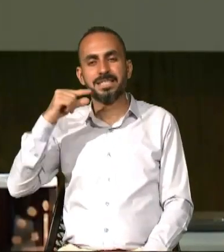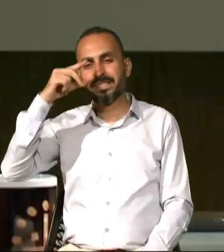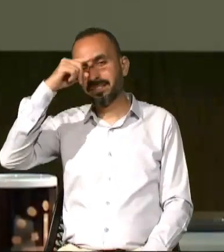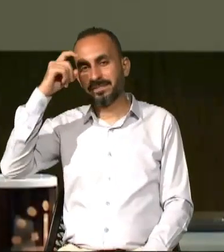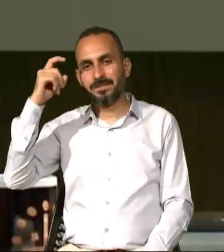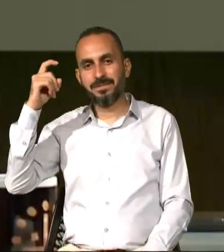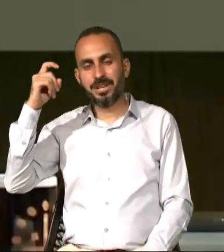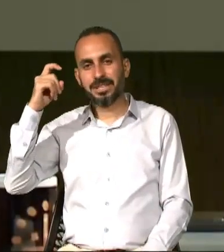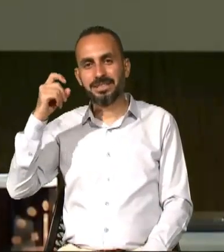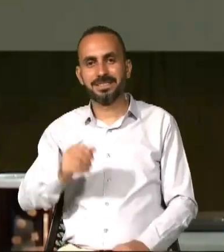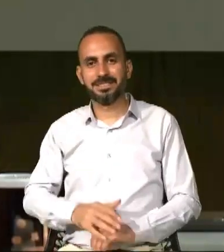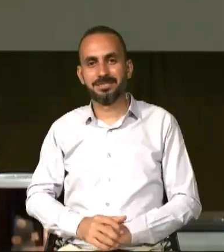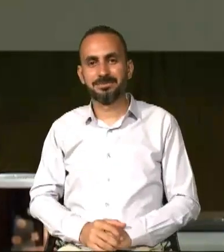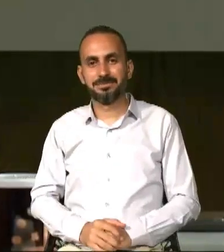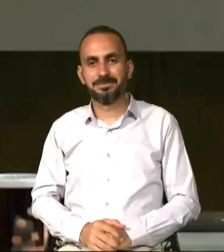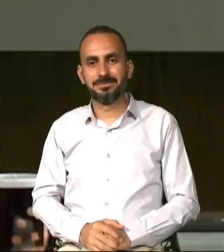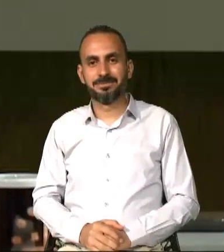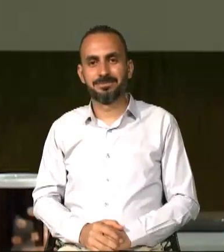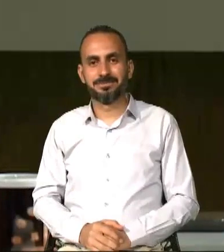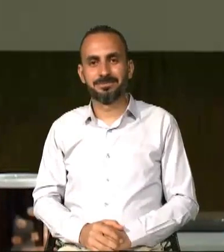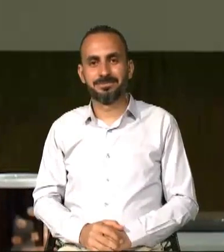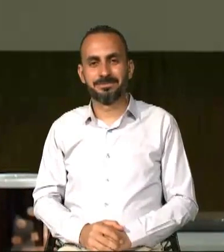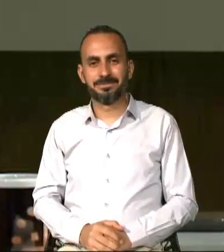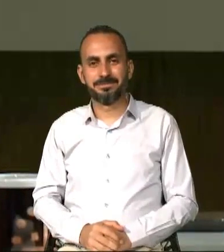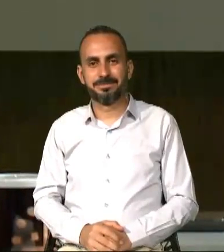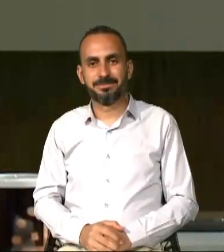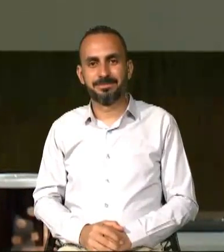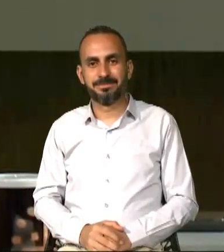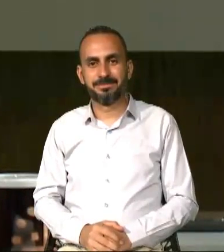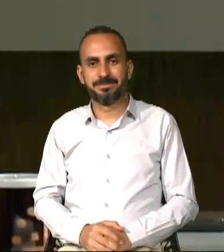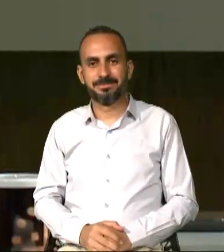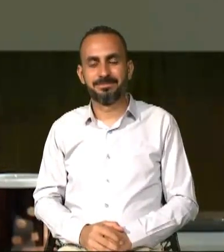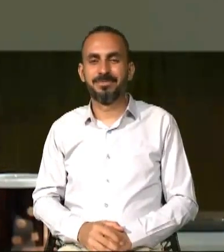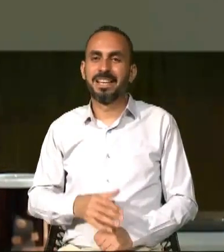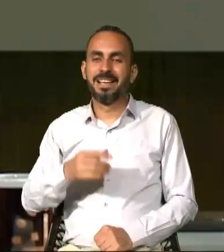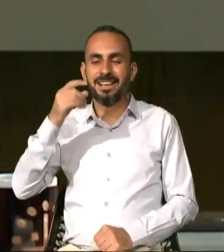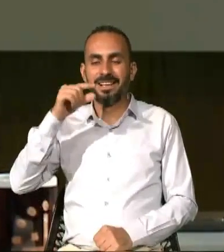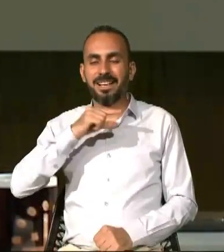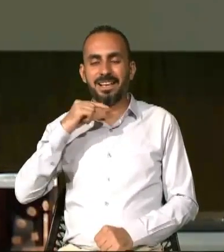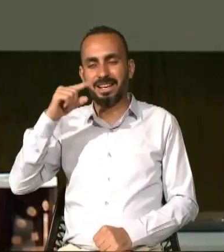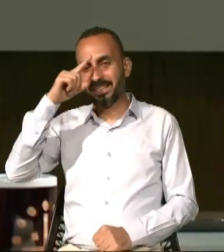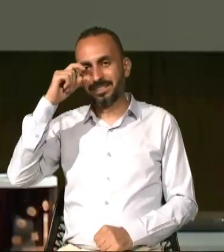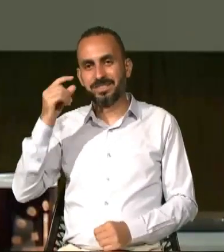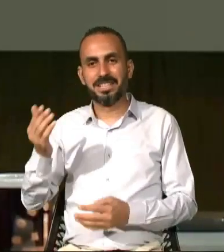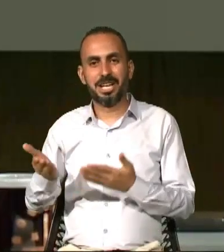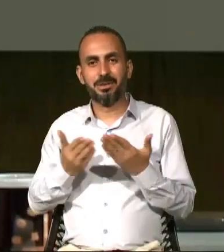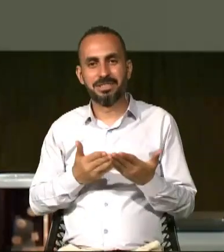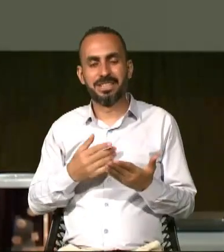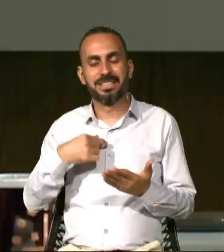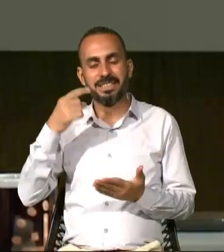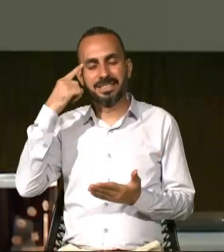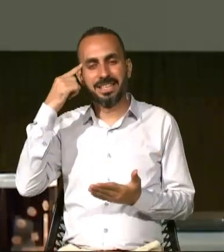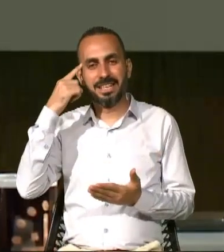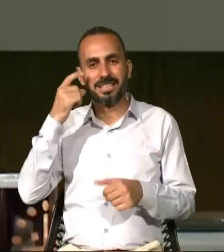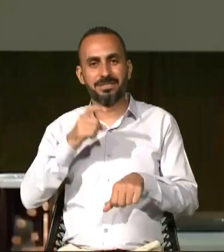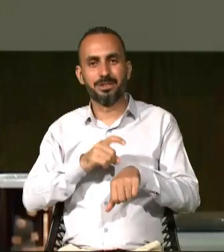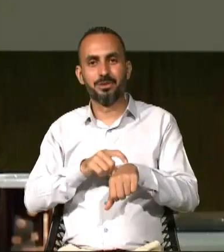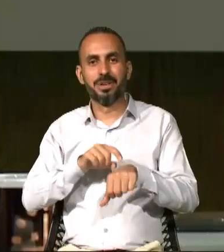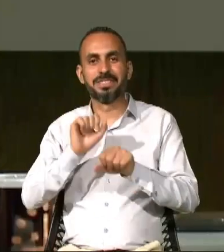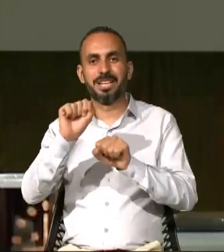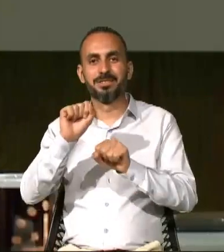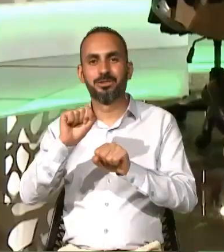اهلا بس اهلا ايوه ابونا اتفضل اهلا يا ابونا اولا عارف الساعه 6 الصبح عندكم انا ربنا يبارك